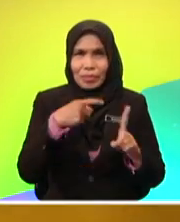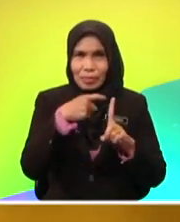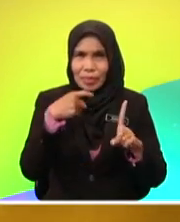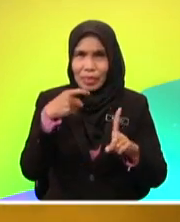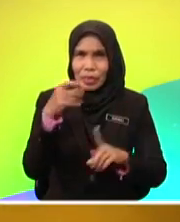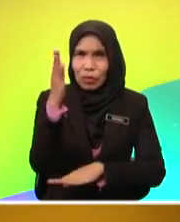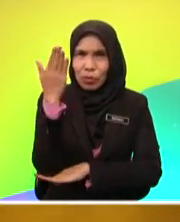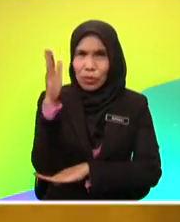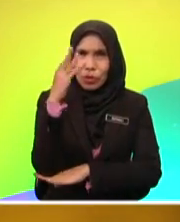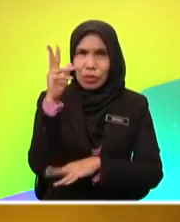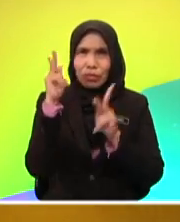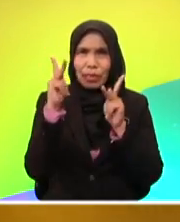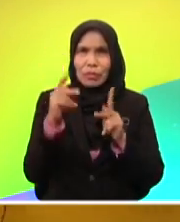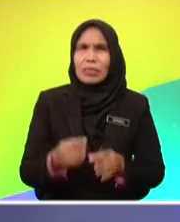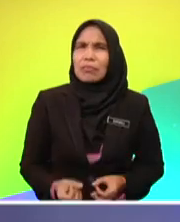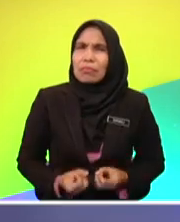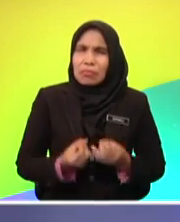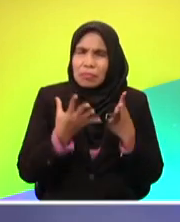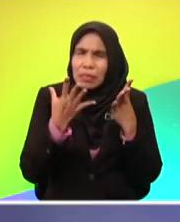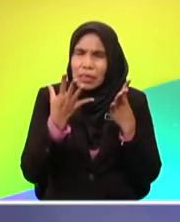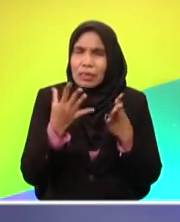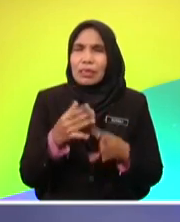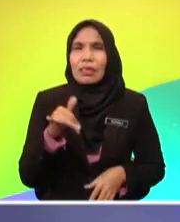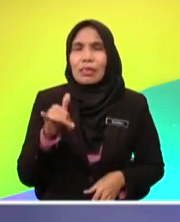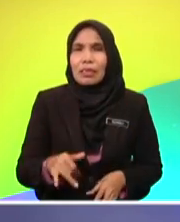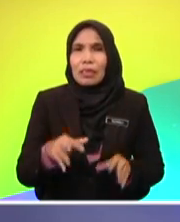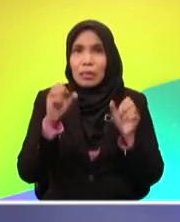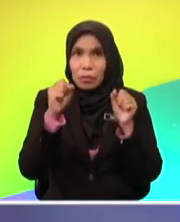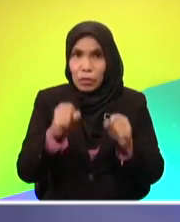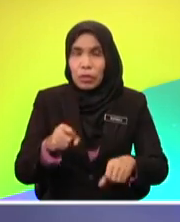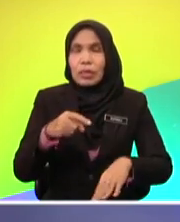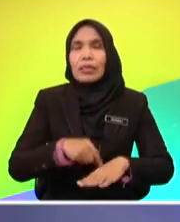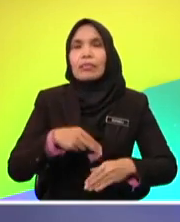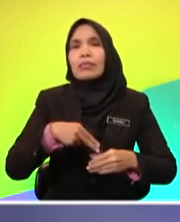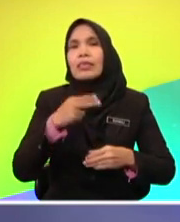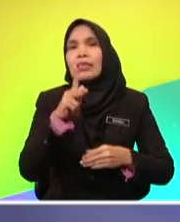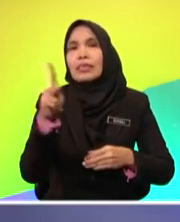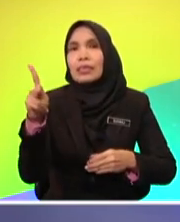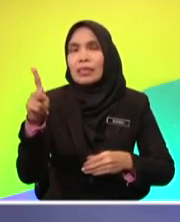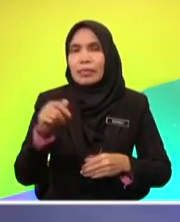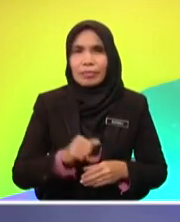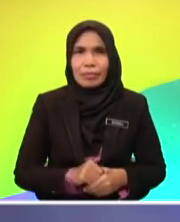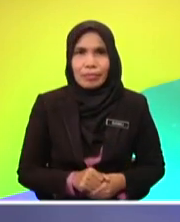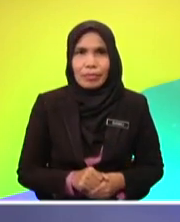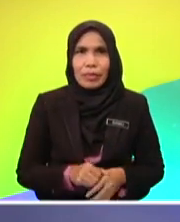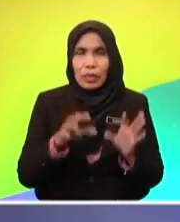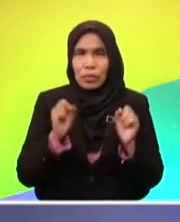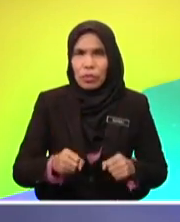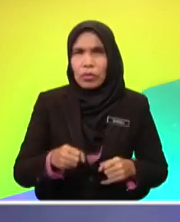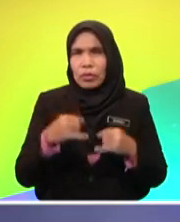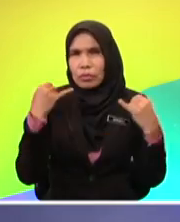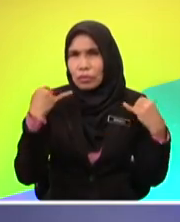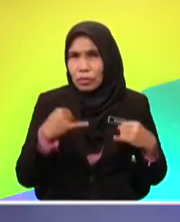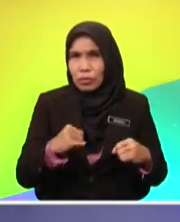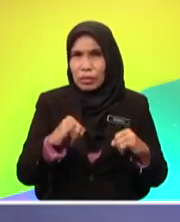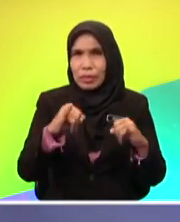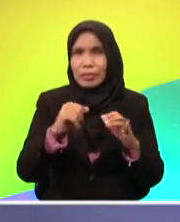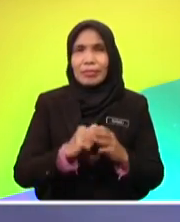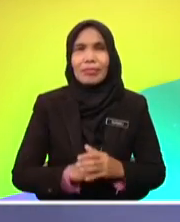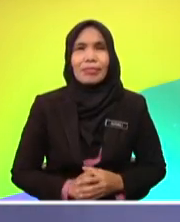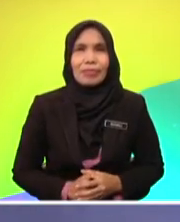ni macam-macam kegunaan yang kita boleh hasilkan ataupun guna, kita boleh jual. Antaranya